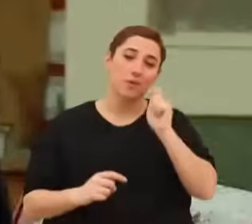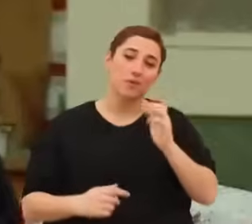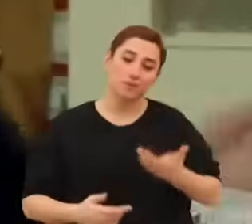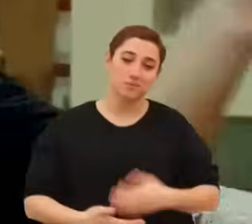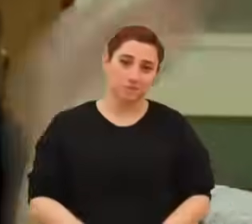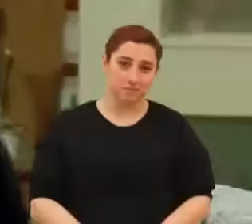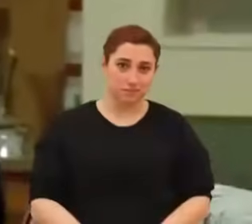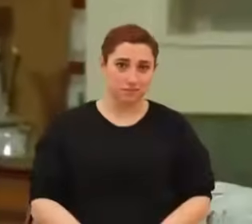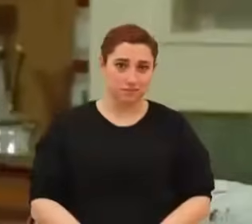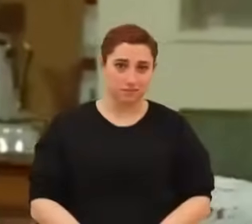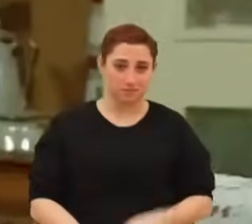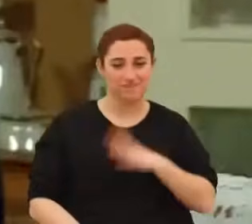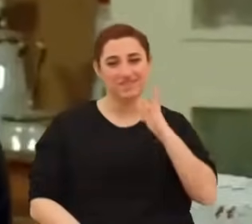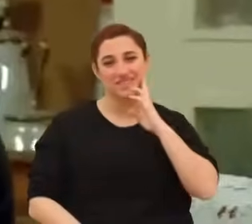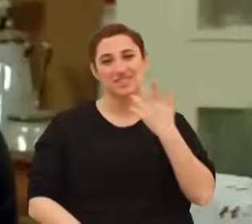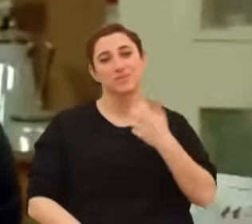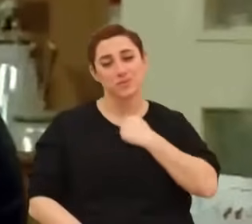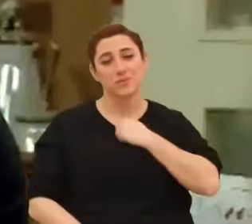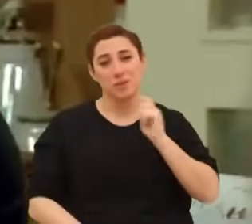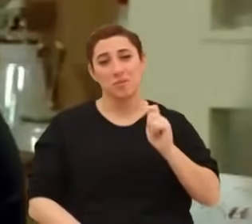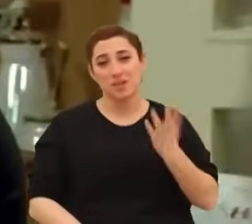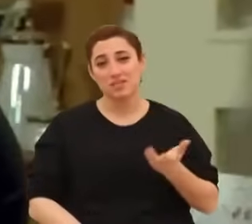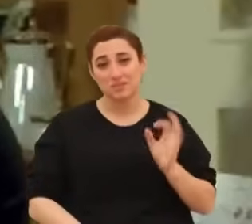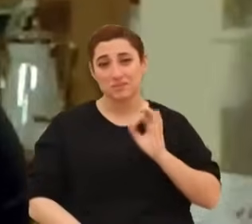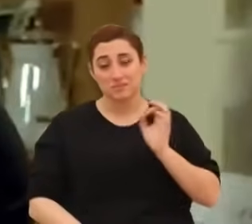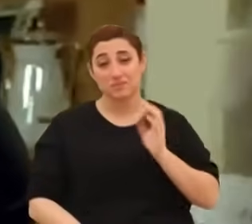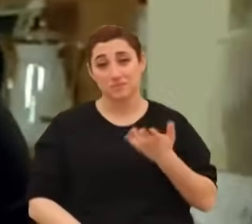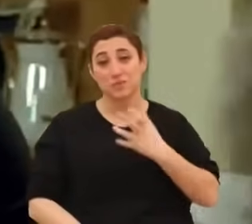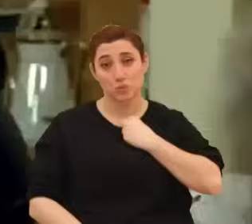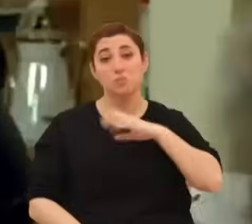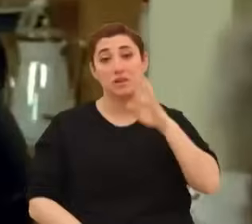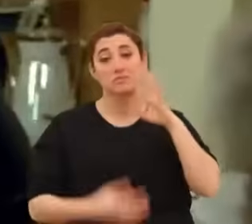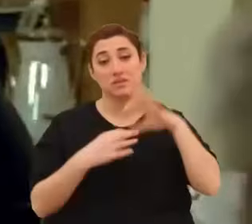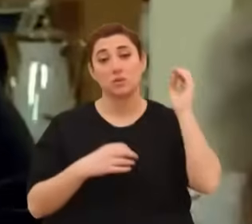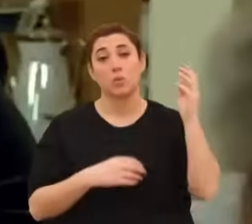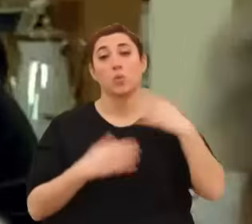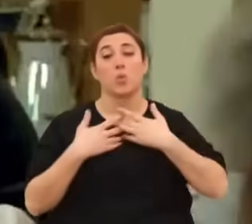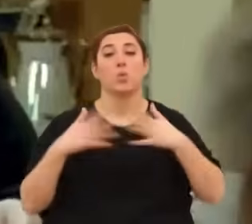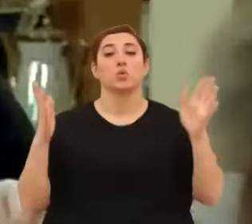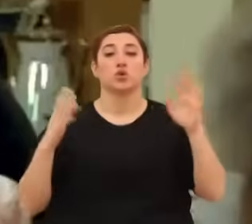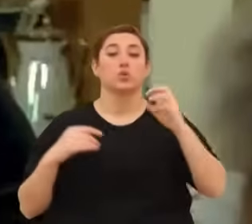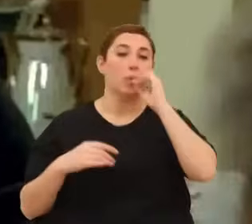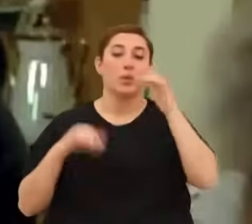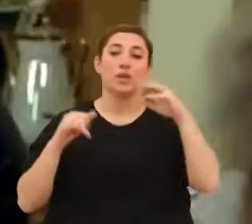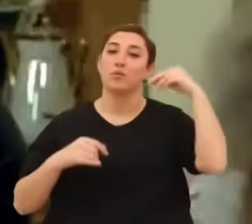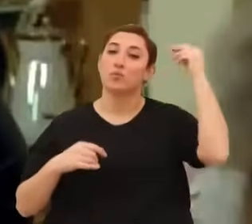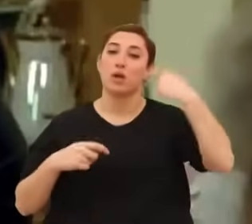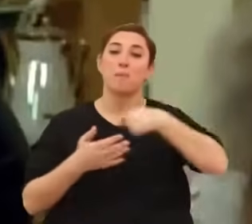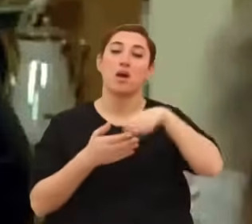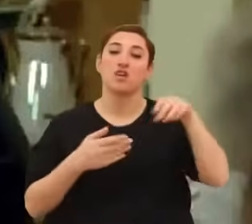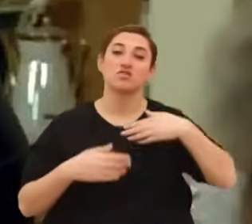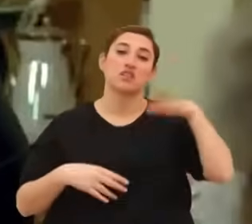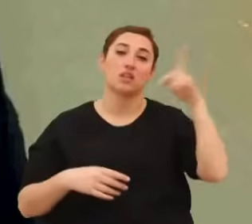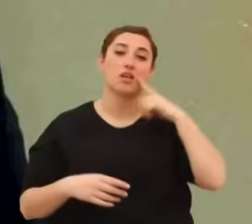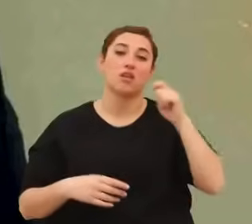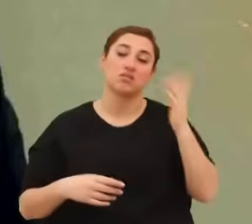Hüzünlendi Hasan abi. Ay kıyamam. Hüzünlenir tabii. Evet. Hüzünlenmez mi insan? Koskoca gül gibi muhtarlık maaşı gitti